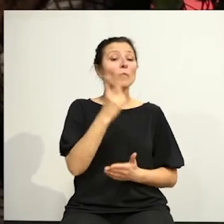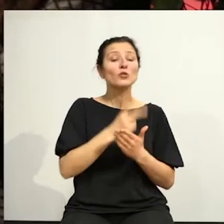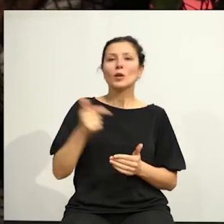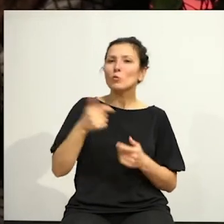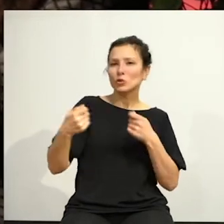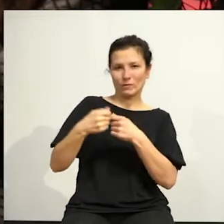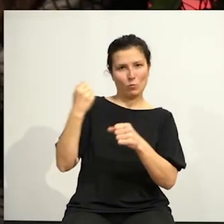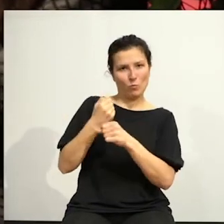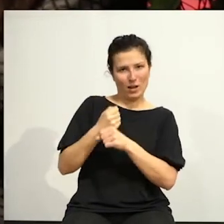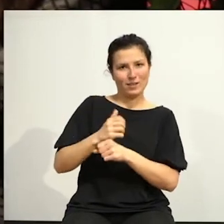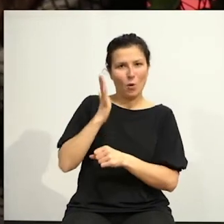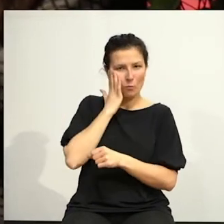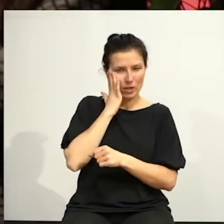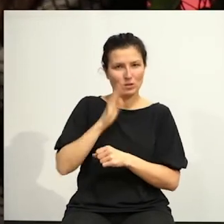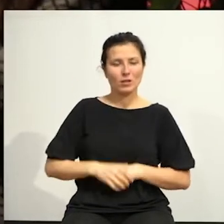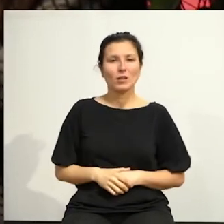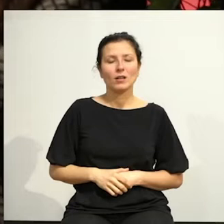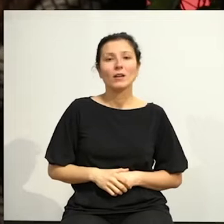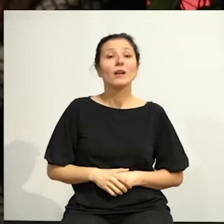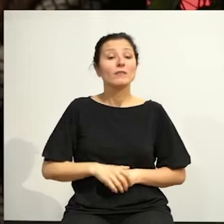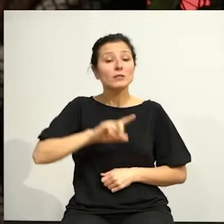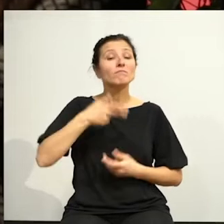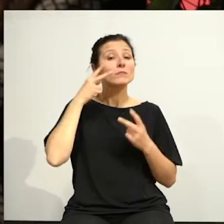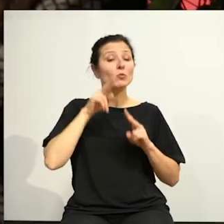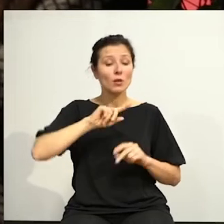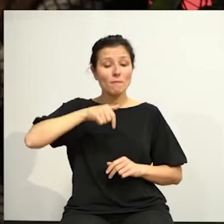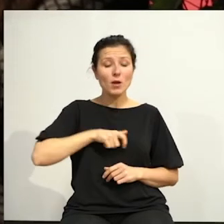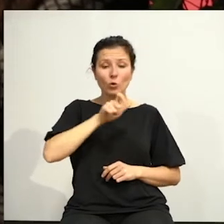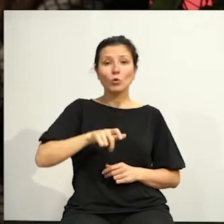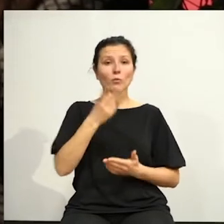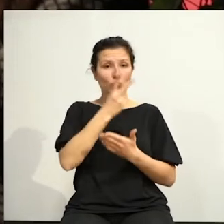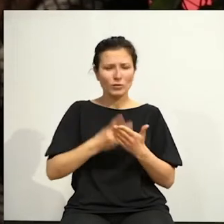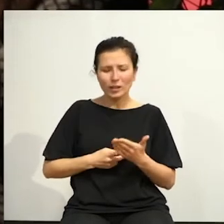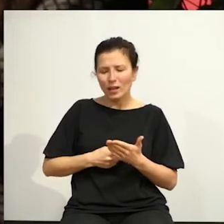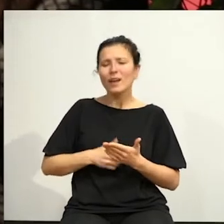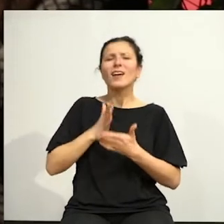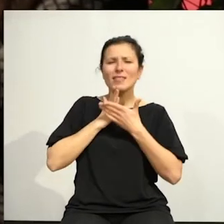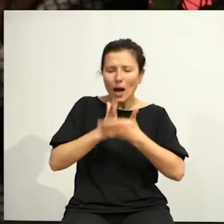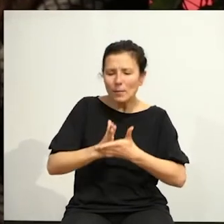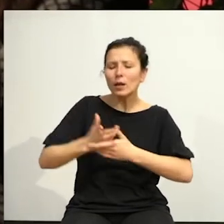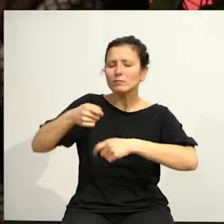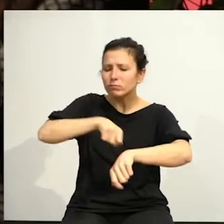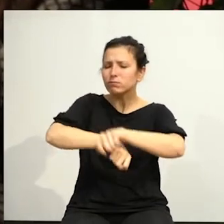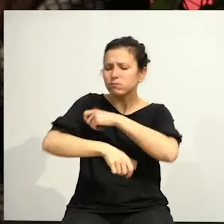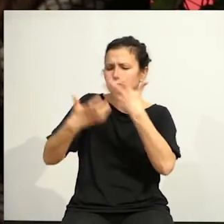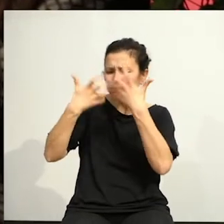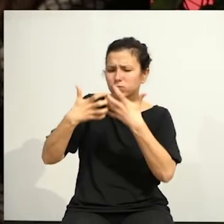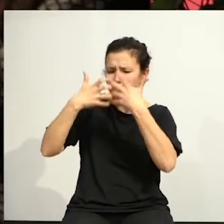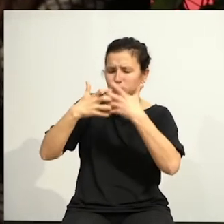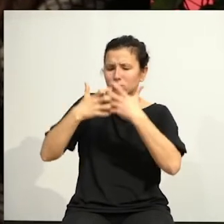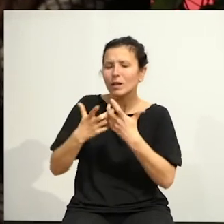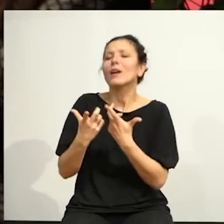Więc założenie, że my jako czytelnicy przejdziemy przez ten trud, a co jest trudne dla kogoś, nie musi być trudne dla